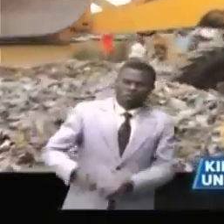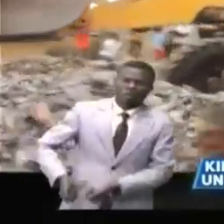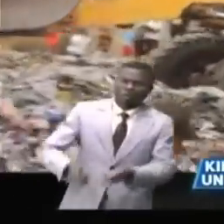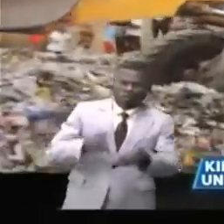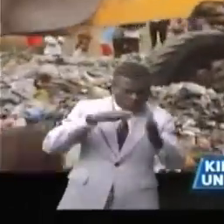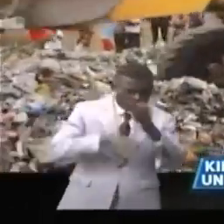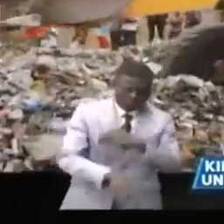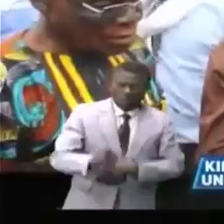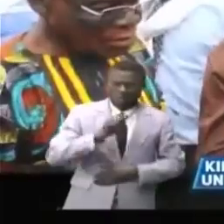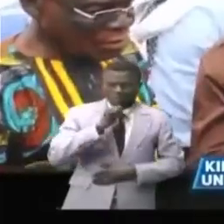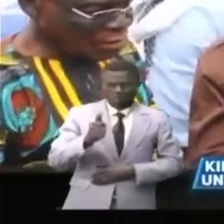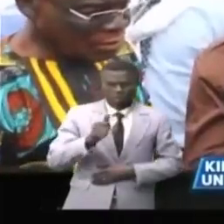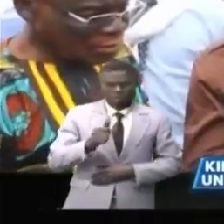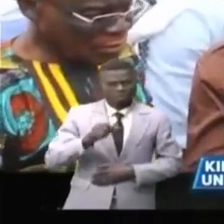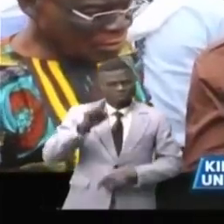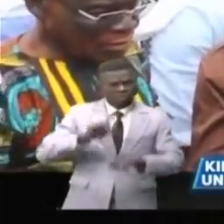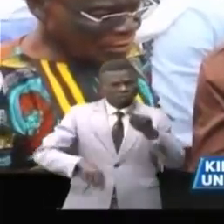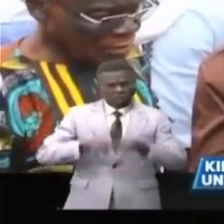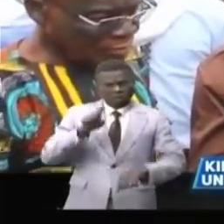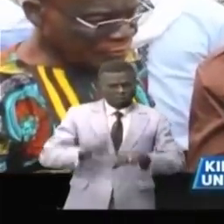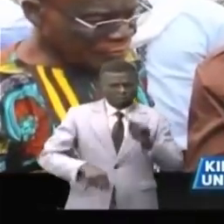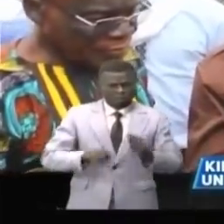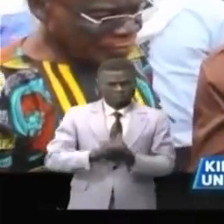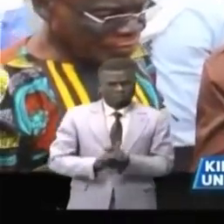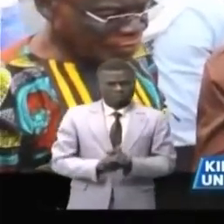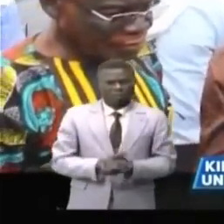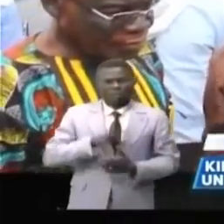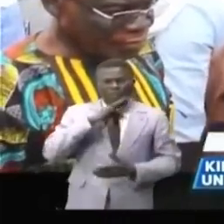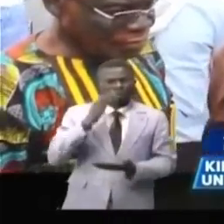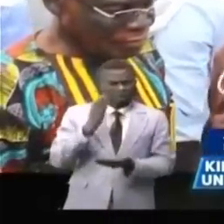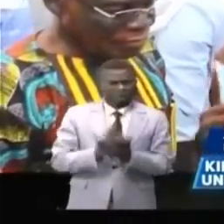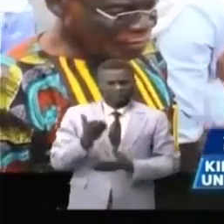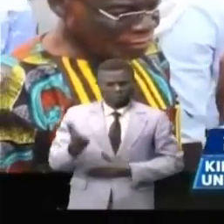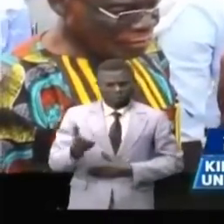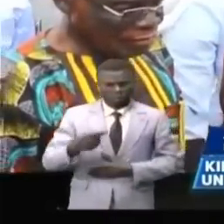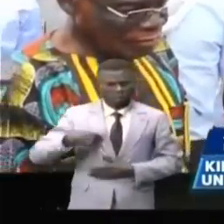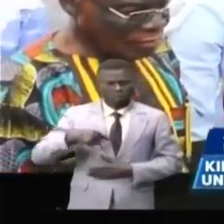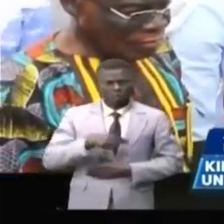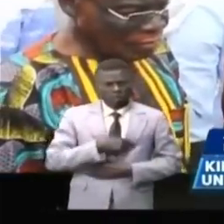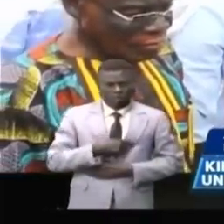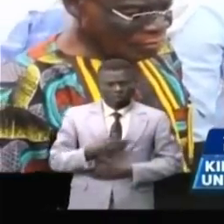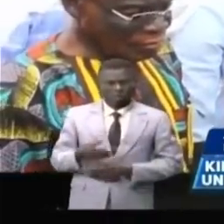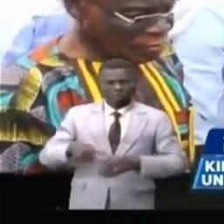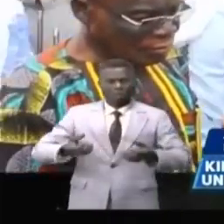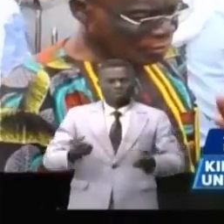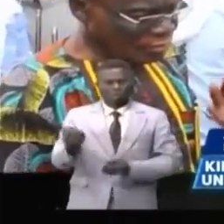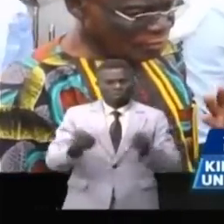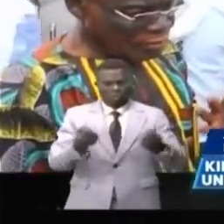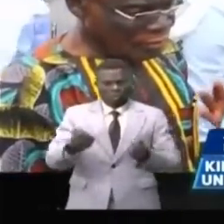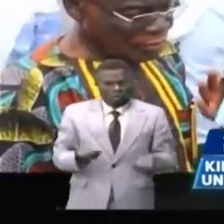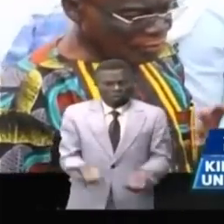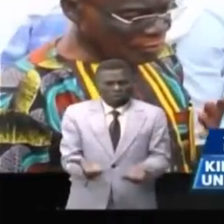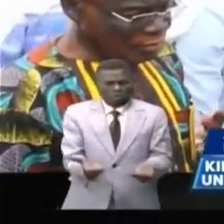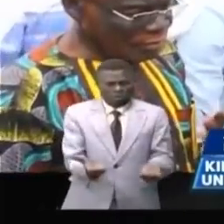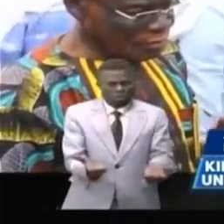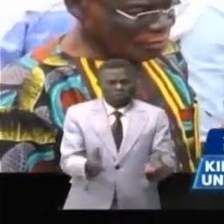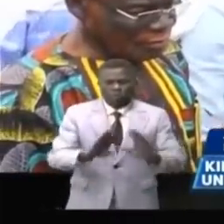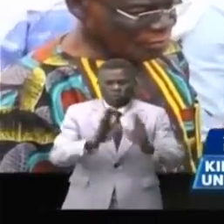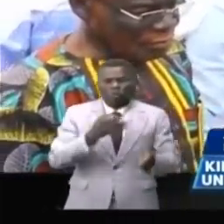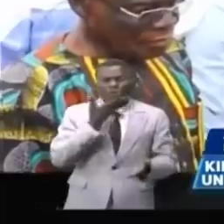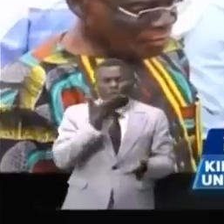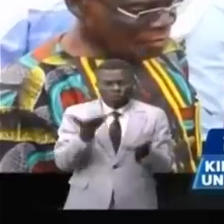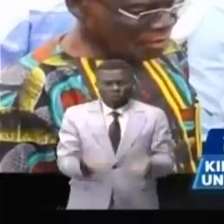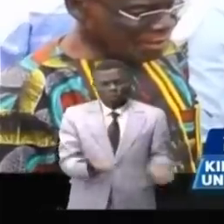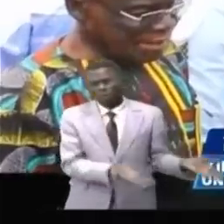trous. Il n'y a pas moyen que les réseaux s'arrêtent. C'est pourquoi nous avons amené le tracteur qui va comprendre tous les déchets qu'on a placés